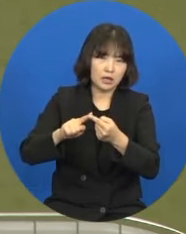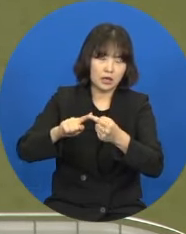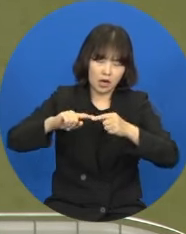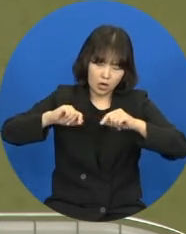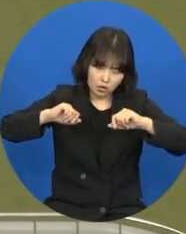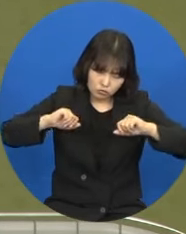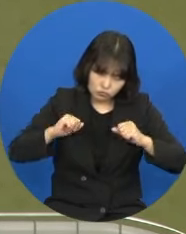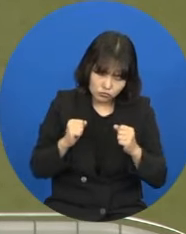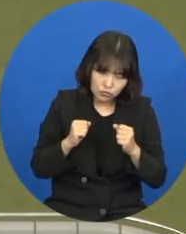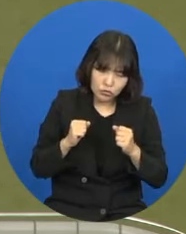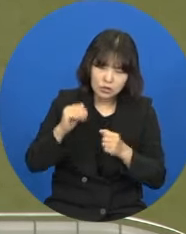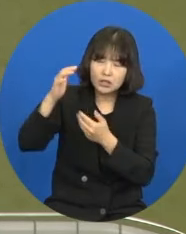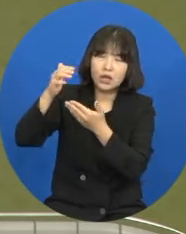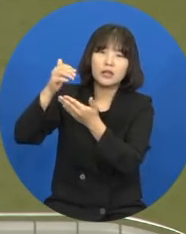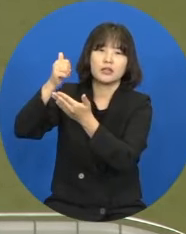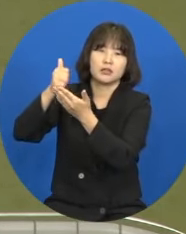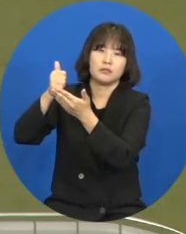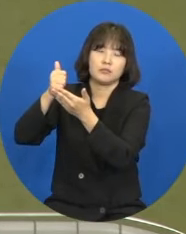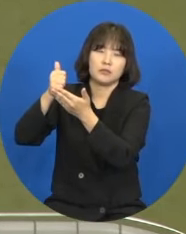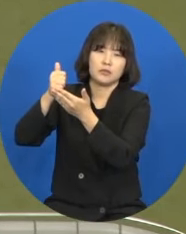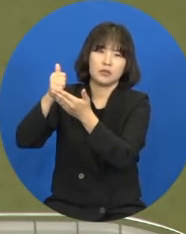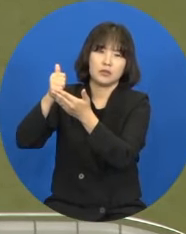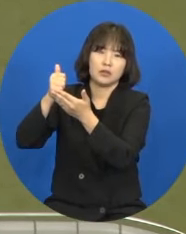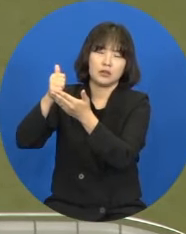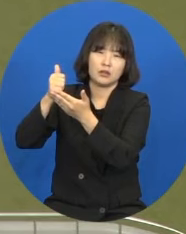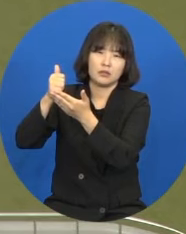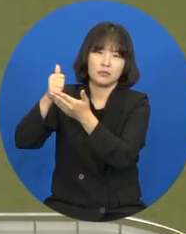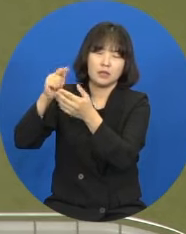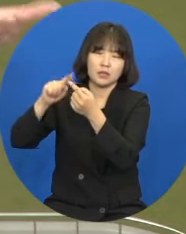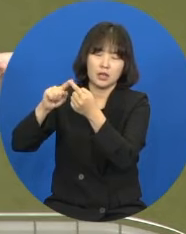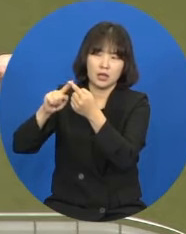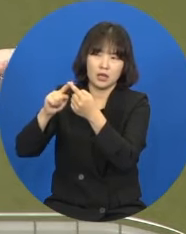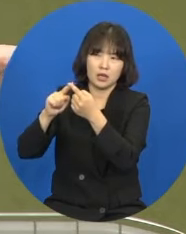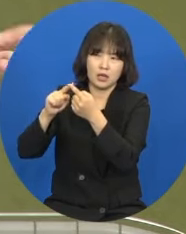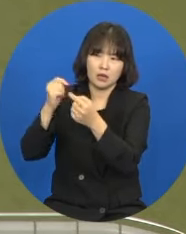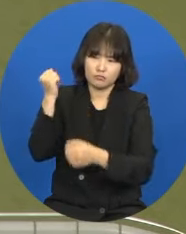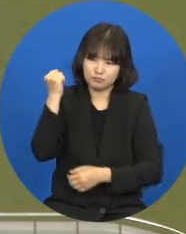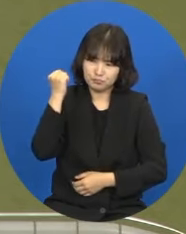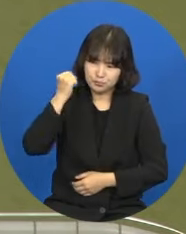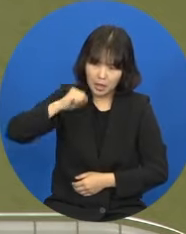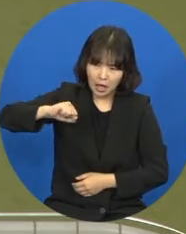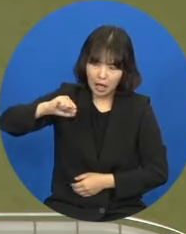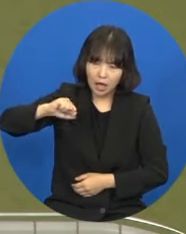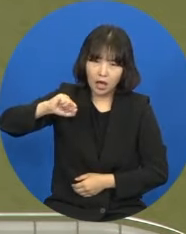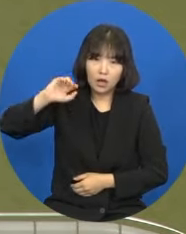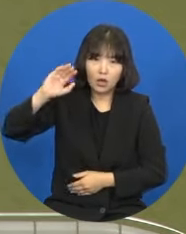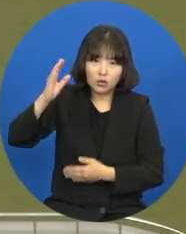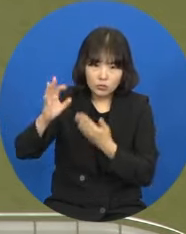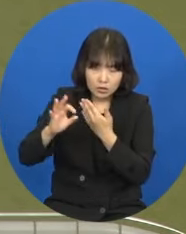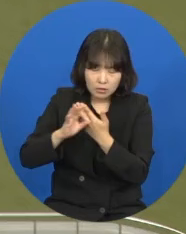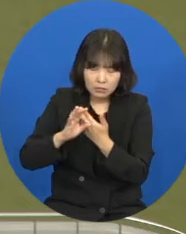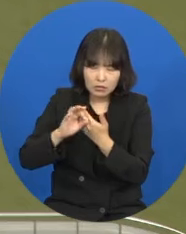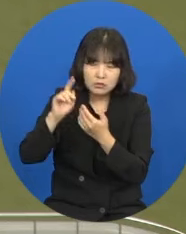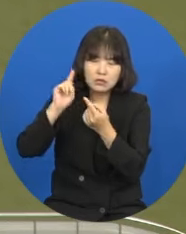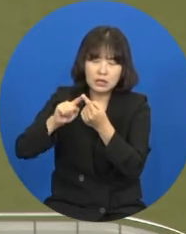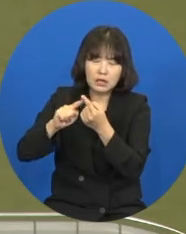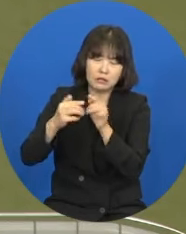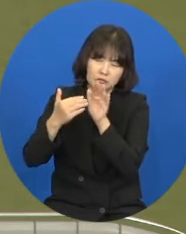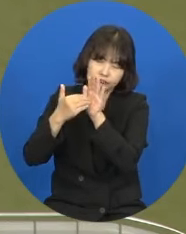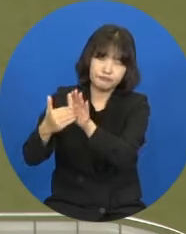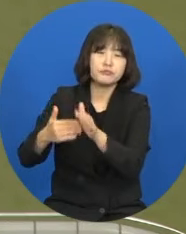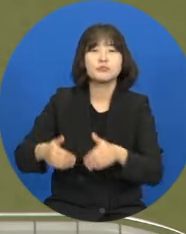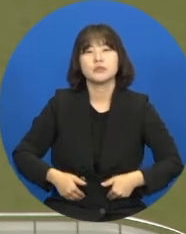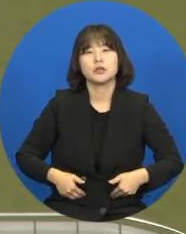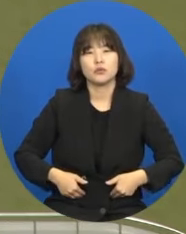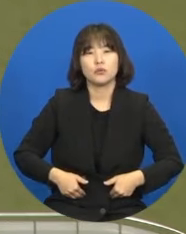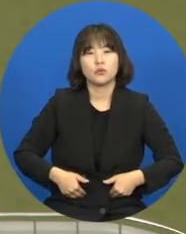전까지만 복종하는 거야 만일 하나님께 대한 불순종으로 이어간다면 거기에 대해서 반드시 저항해야 됩니다